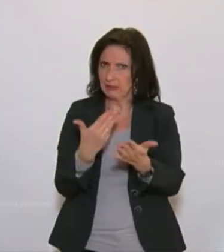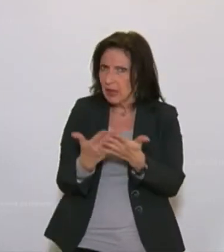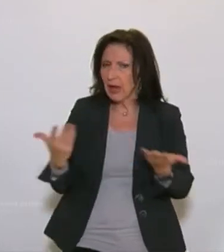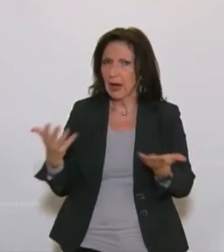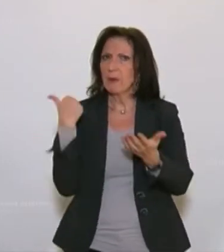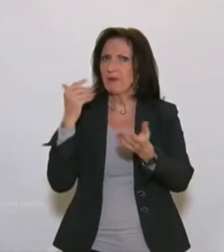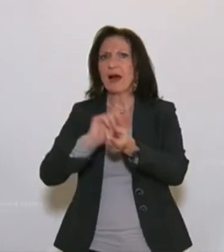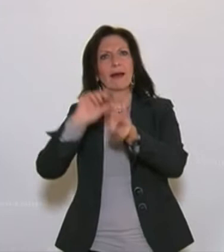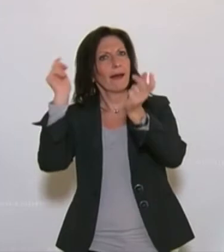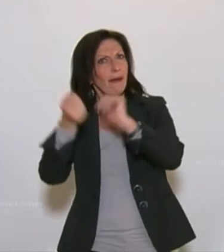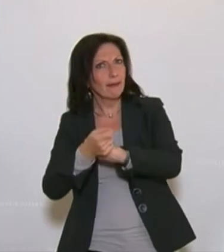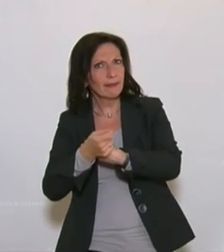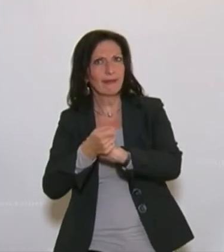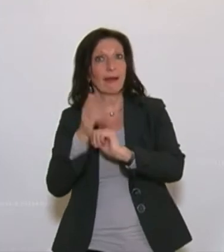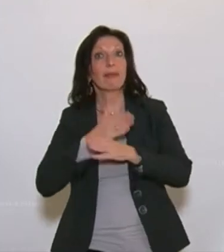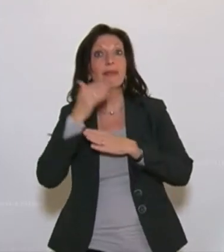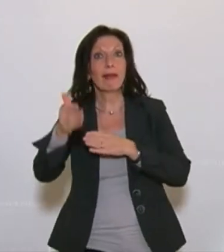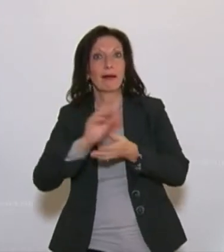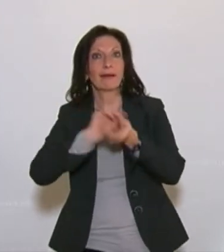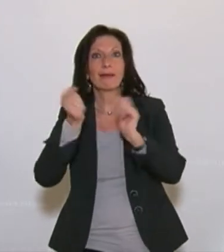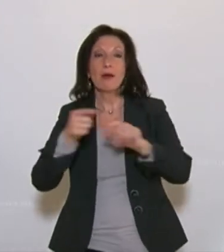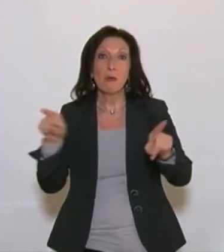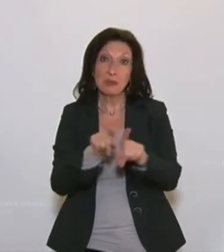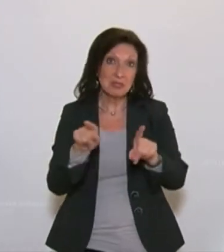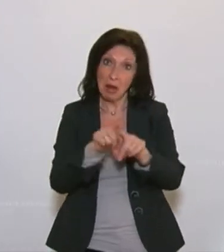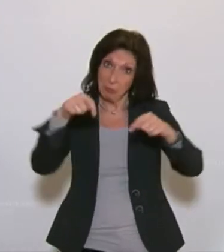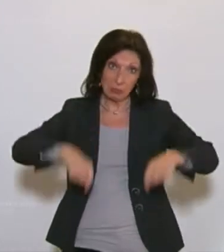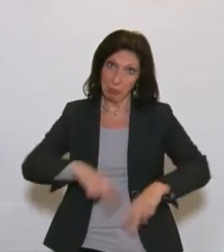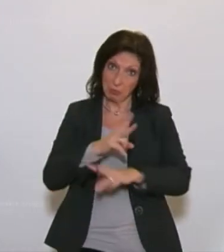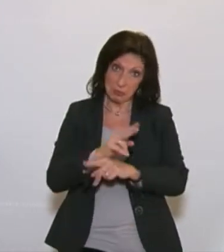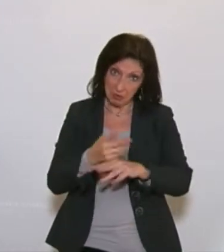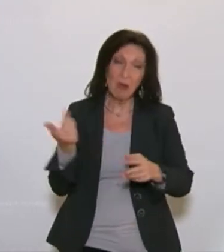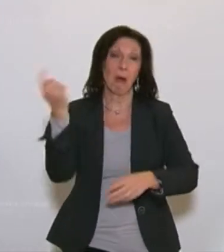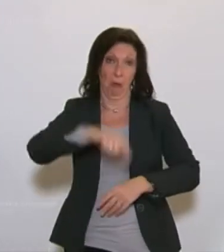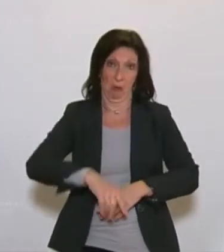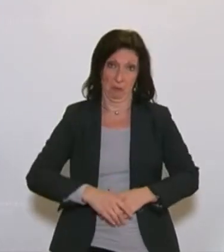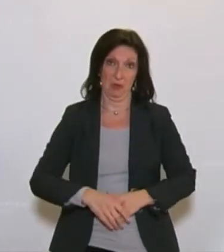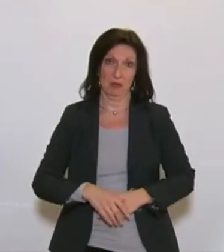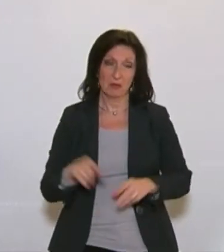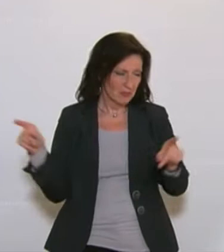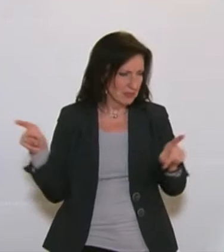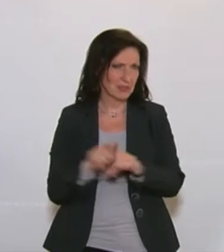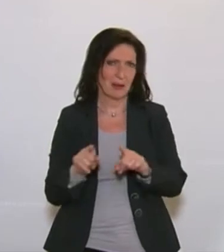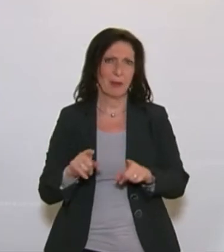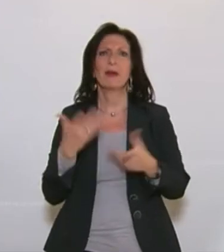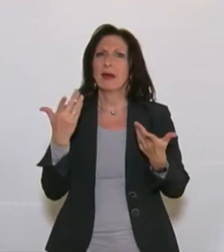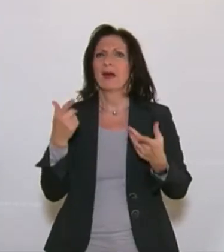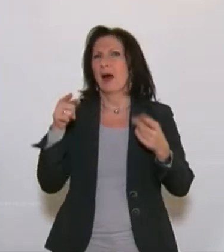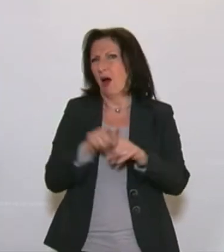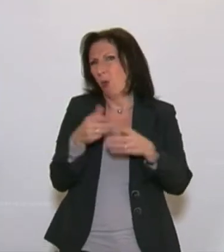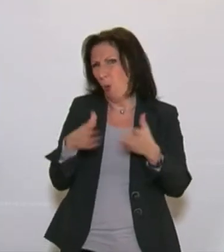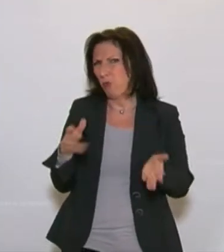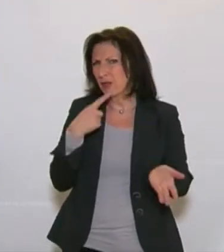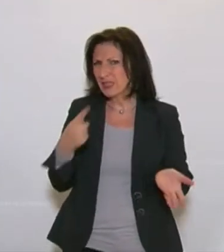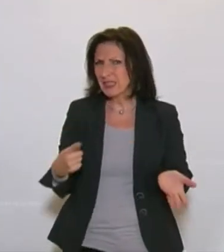Änderungen gekommen ist, nachträglich, und wir werden genau dasselbe auch hier wieder erleben. Darüber hinaus, muss man ehrlich sagen,